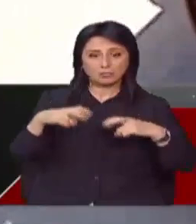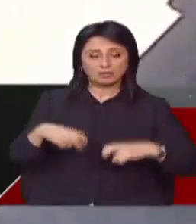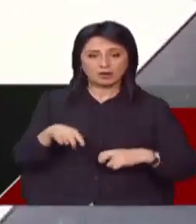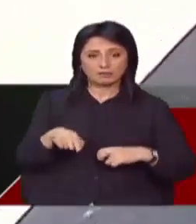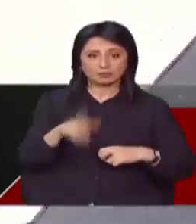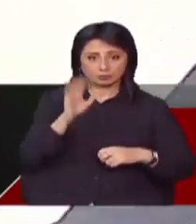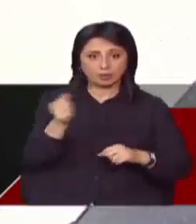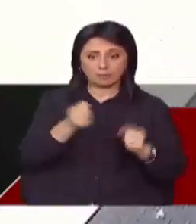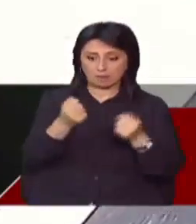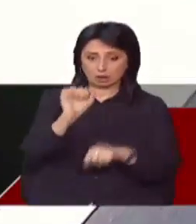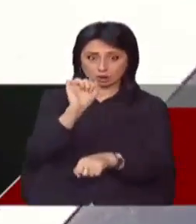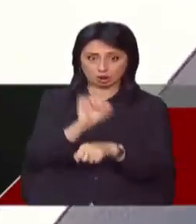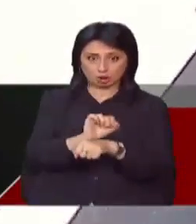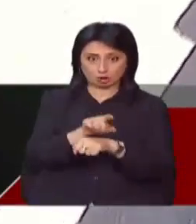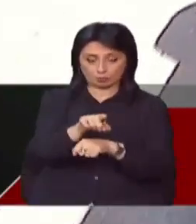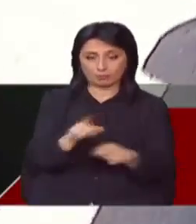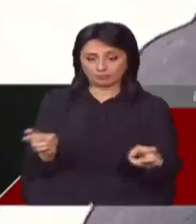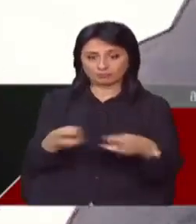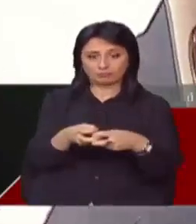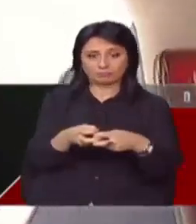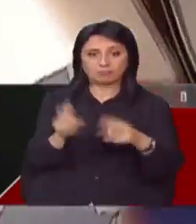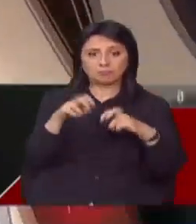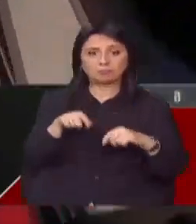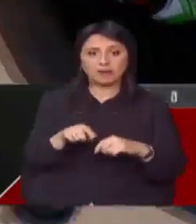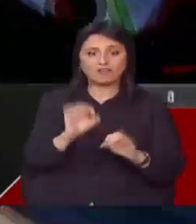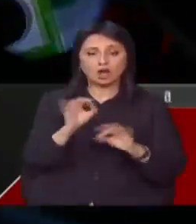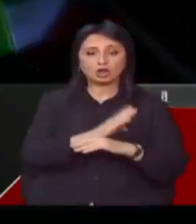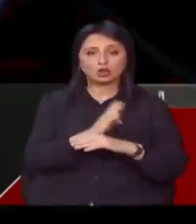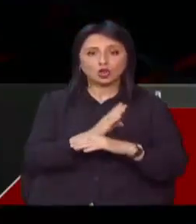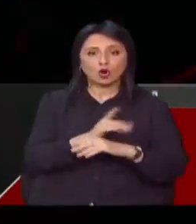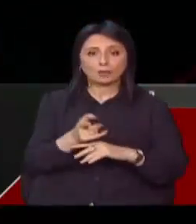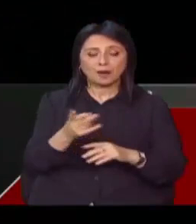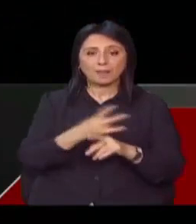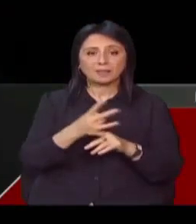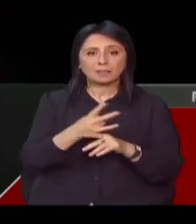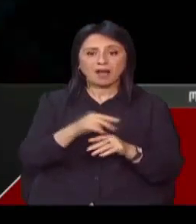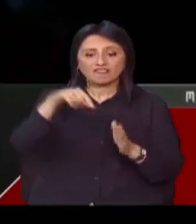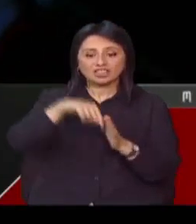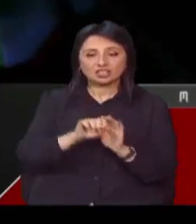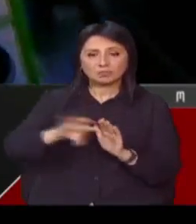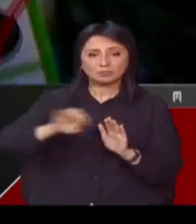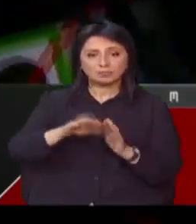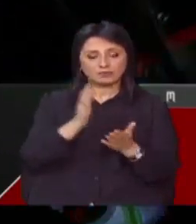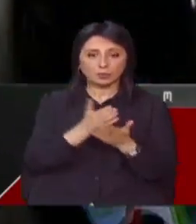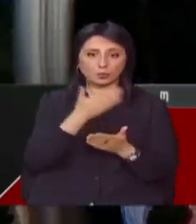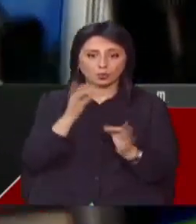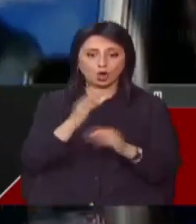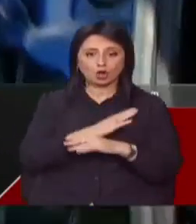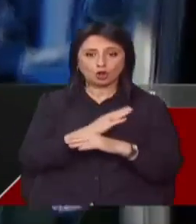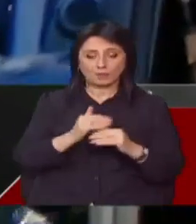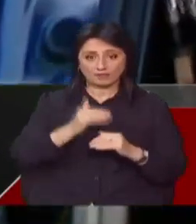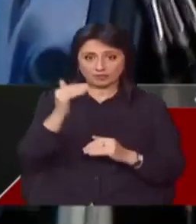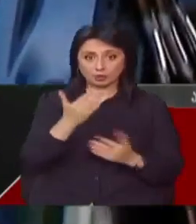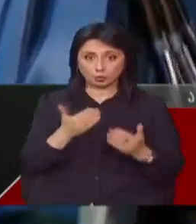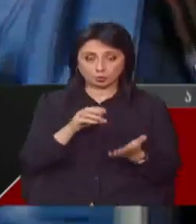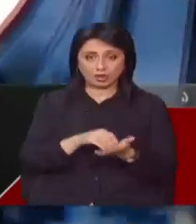გზებზე შემოწმება. ეს არის ხელსაწყო, რომლითაც განისაზღვრება არის თუ არა ამდენ ნივთიერების შემცველობა გამონაბოლქვი. Ოქში ნორმაზე მაღალი,